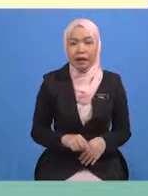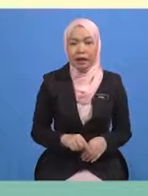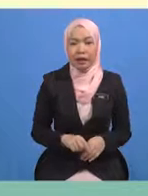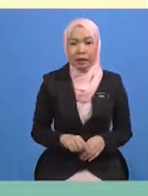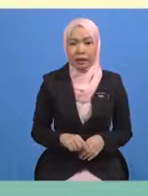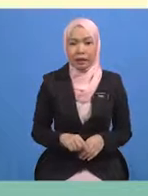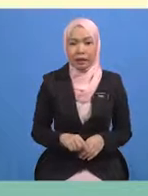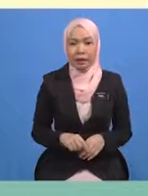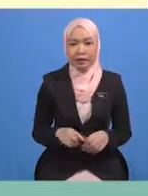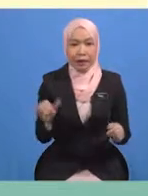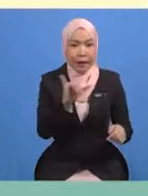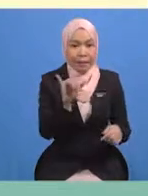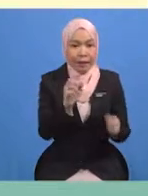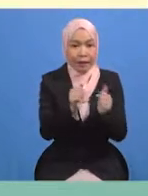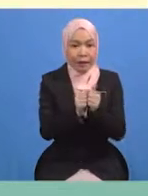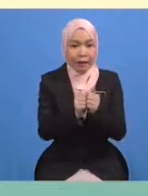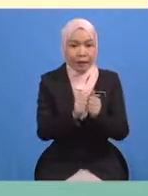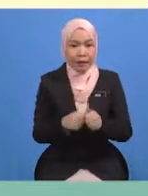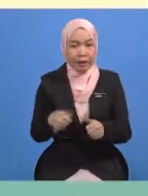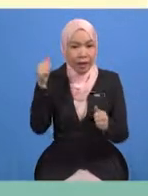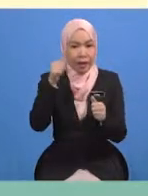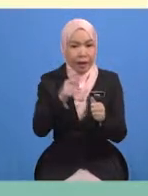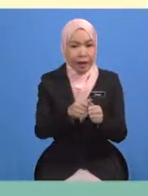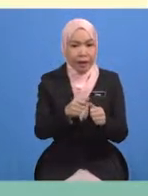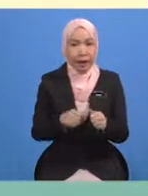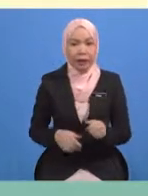selari dengan arah gerakan gelombang.